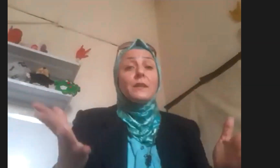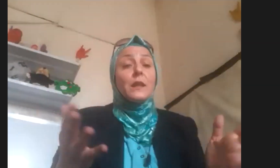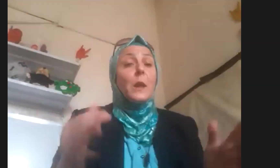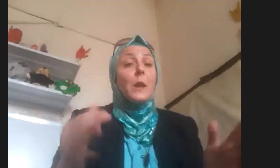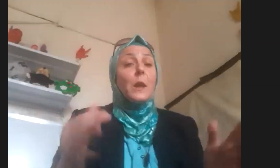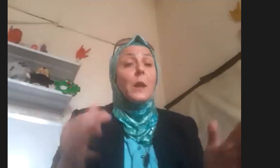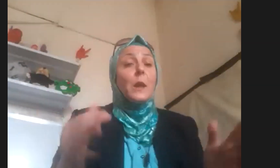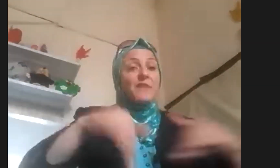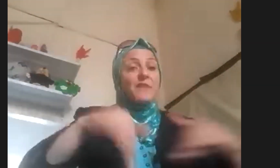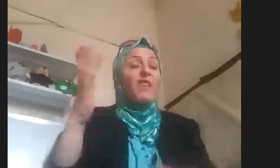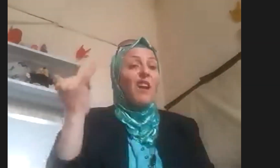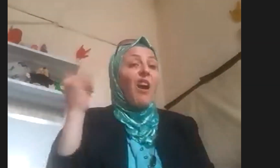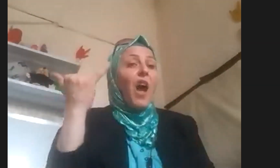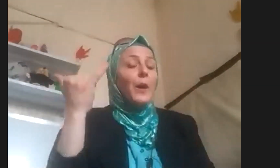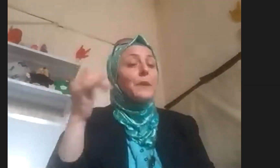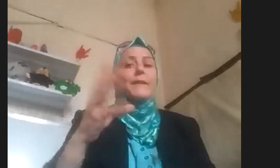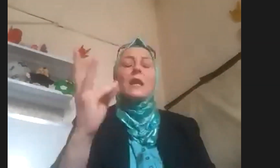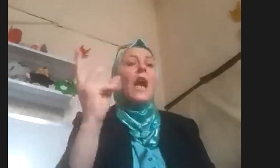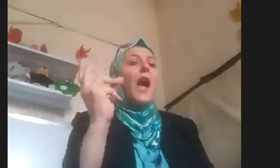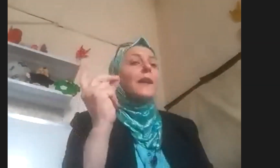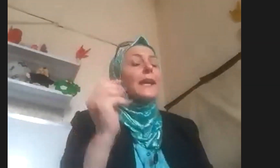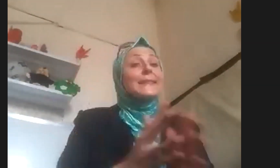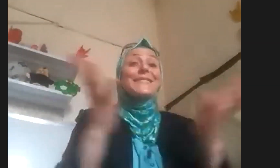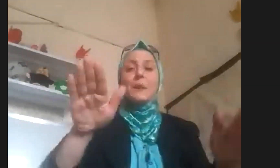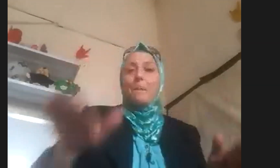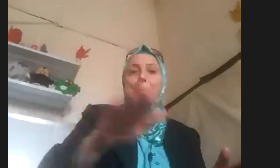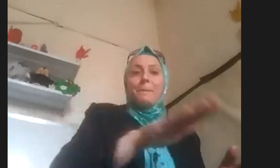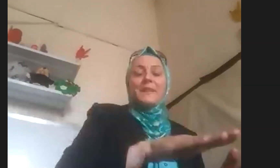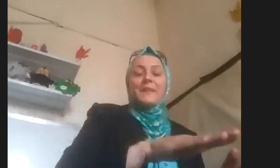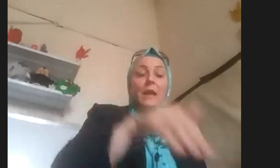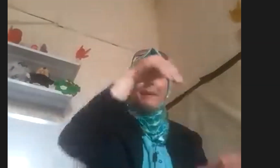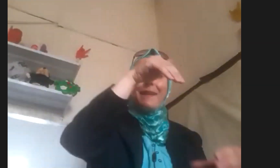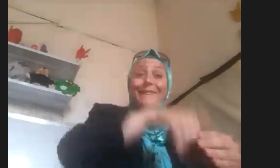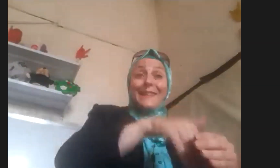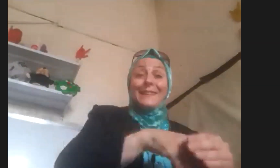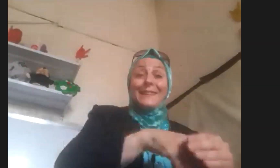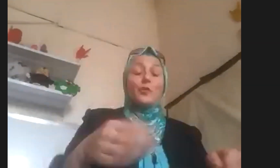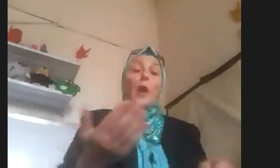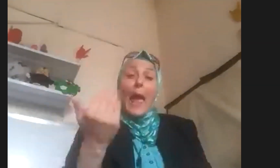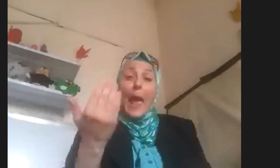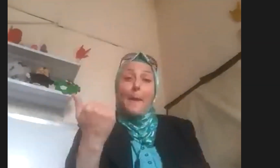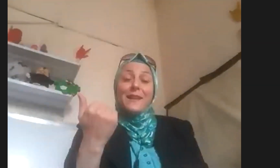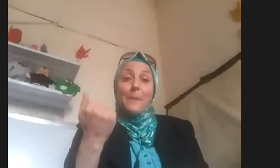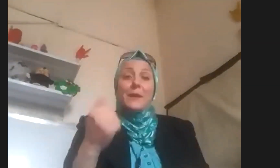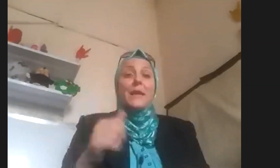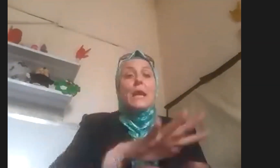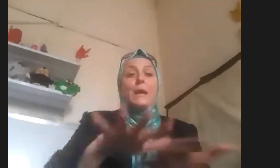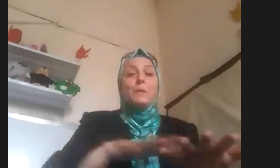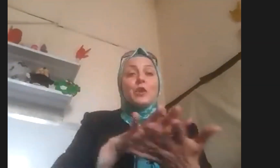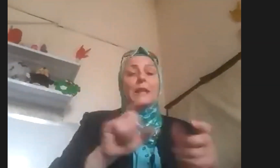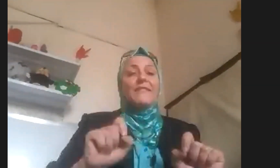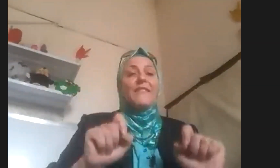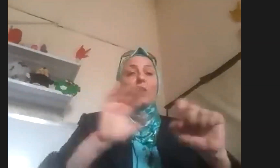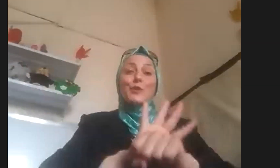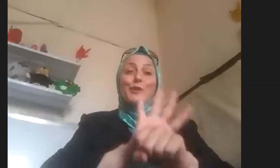في من الطلبة في داخل الفصول الدراسية قبل الجائحة كمان، هذا إشي معتادين عليه في المنطقة العربية.